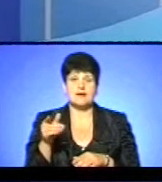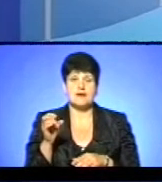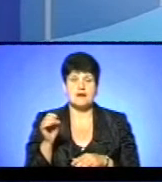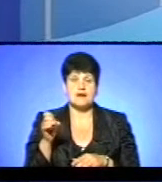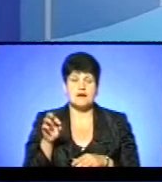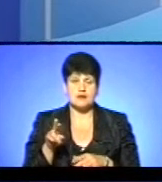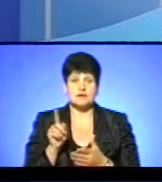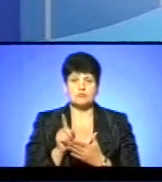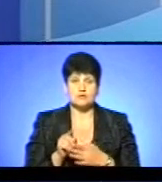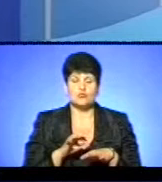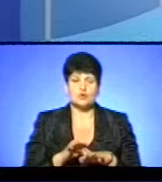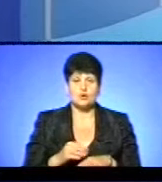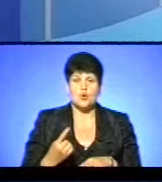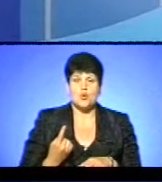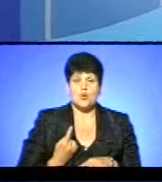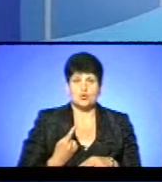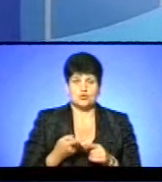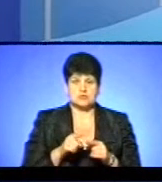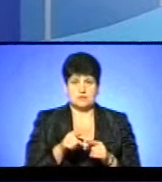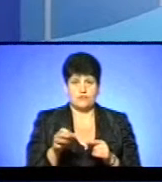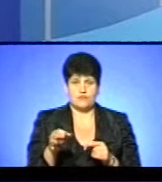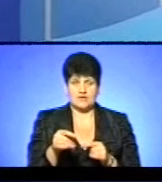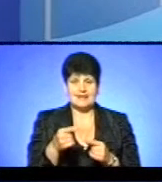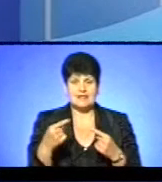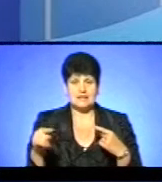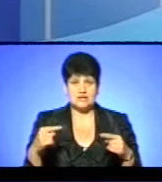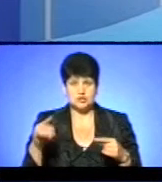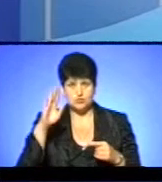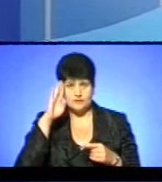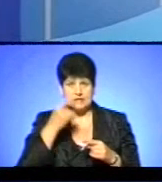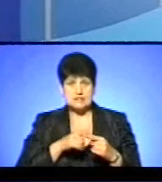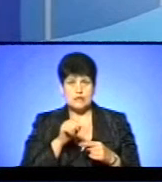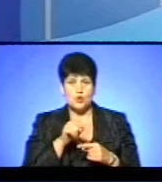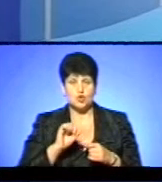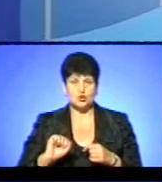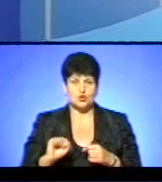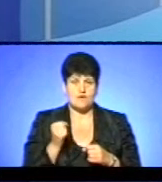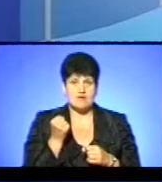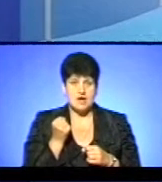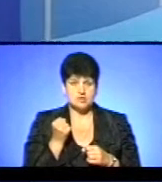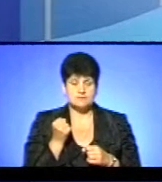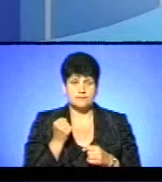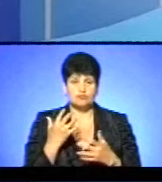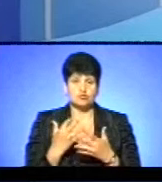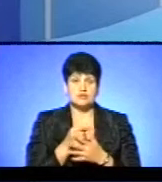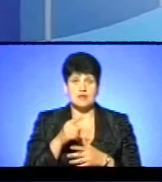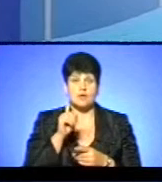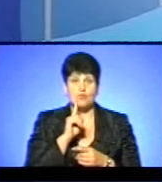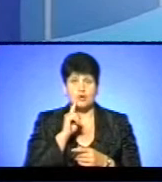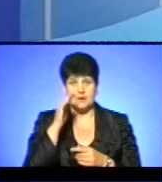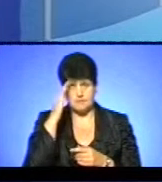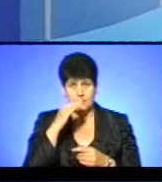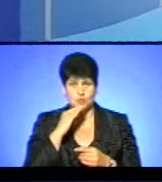здійснювати охорону даної водойми. Інший чоловік, це був його товариш. Ну, тобто, виходить так, поки батько пильнує